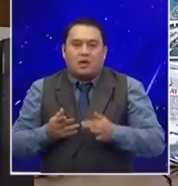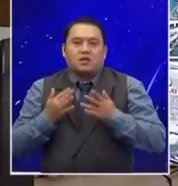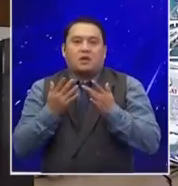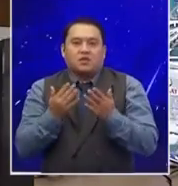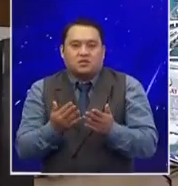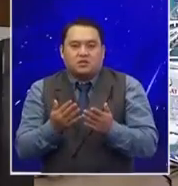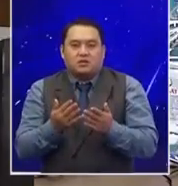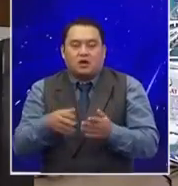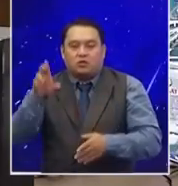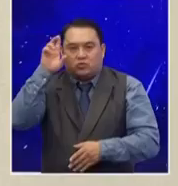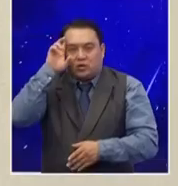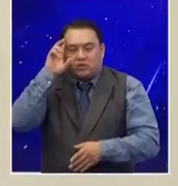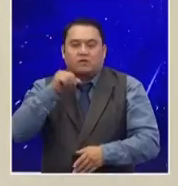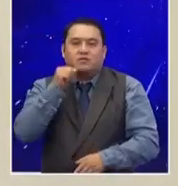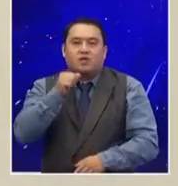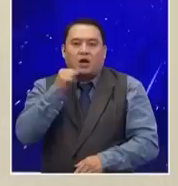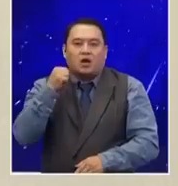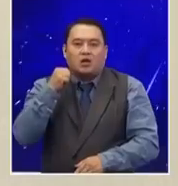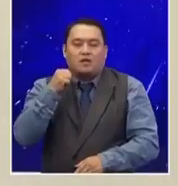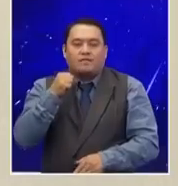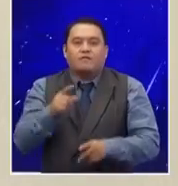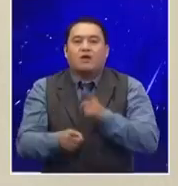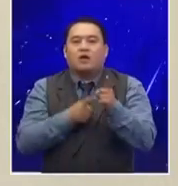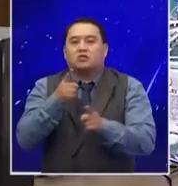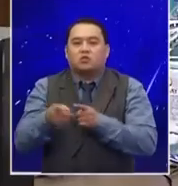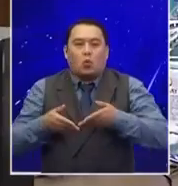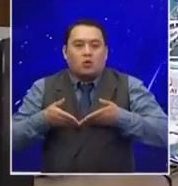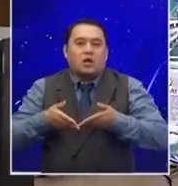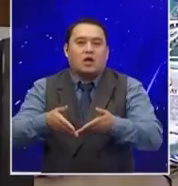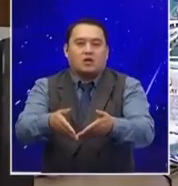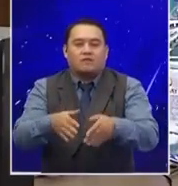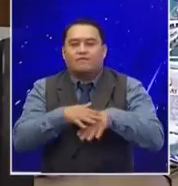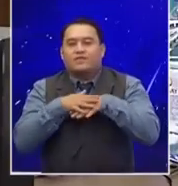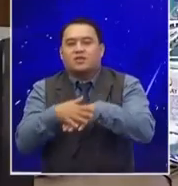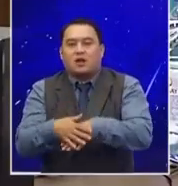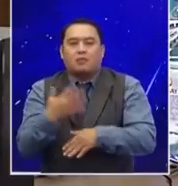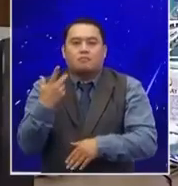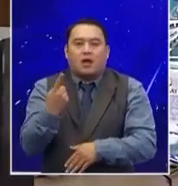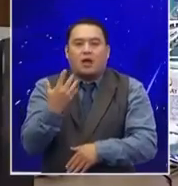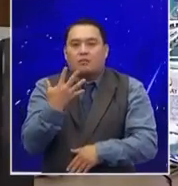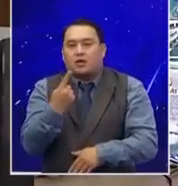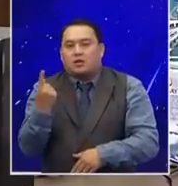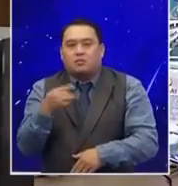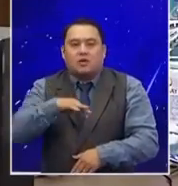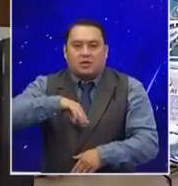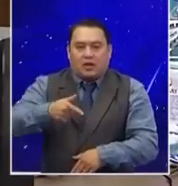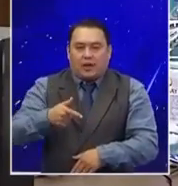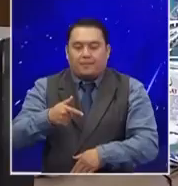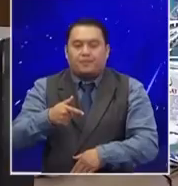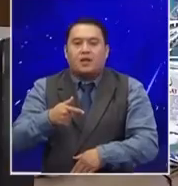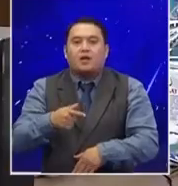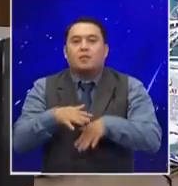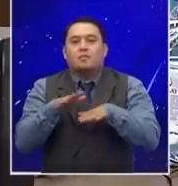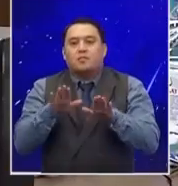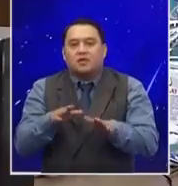потребностей страны в белом сахаре. Восстановление ирригационных систем выделено 5,1 миллиард тенге, в том числе из